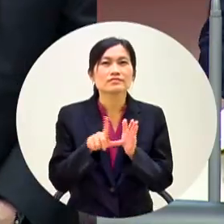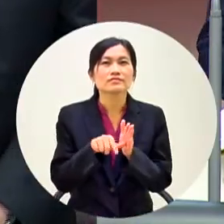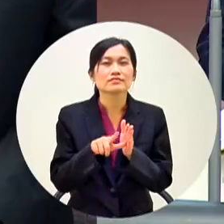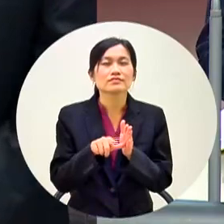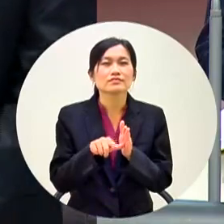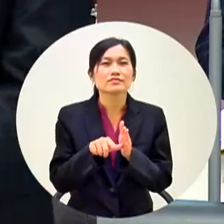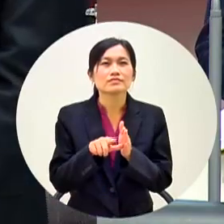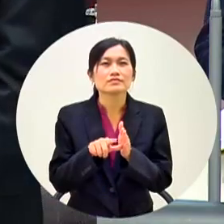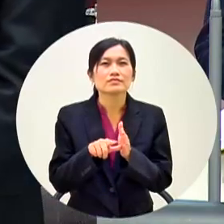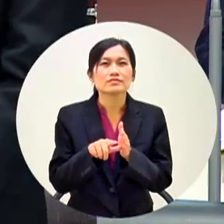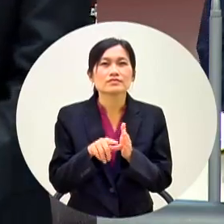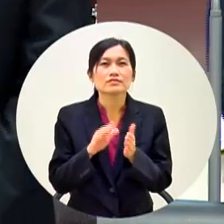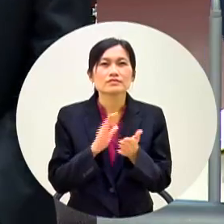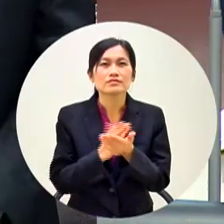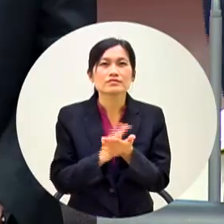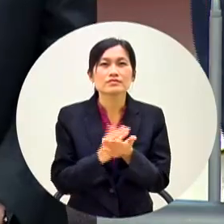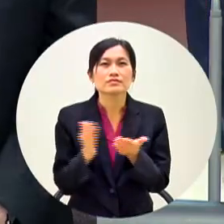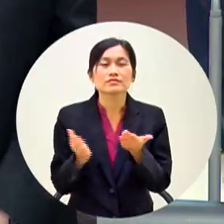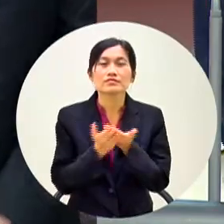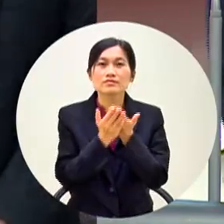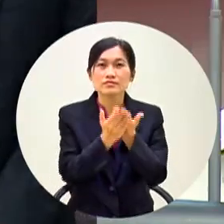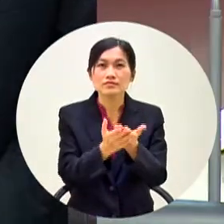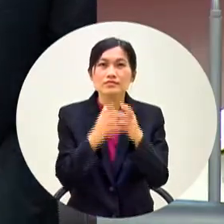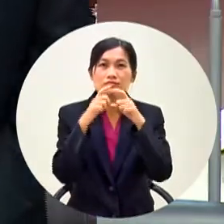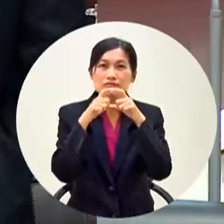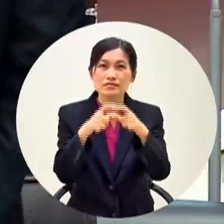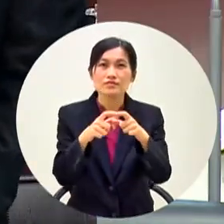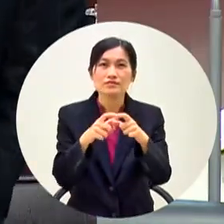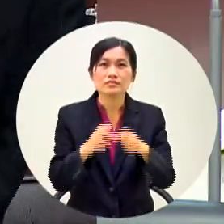要不要书面答复？书面答复。